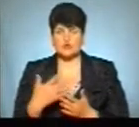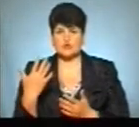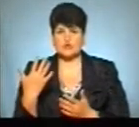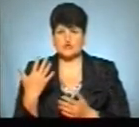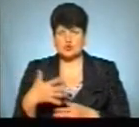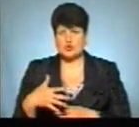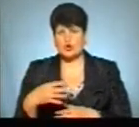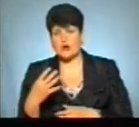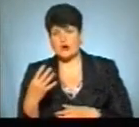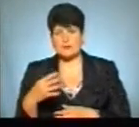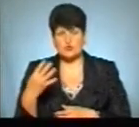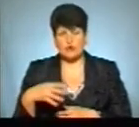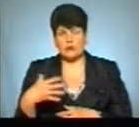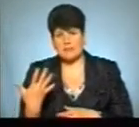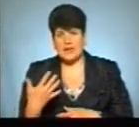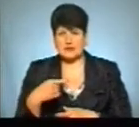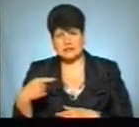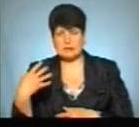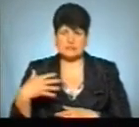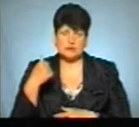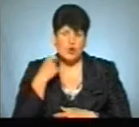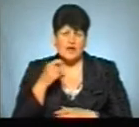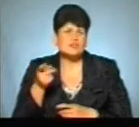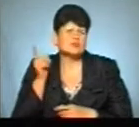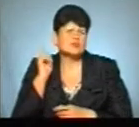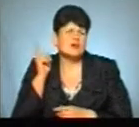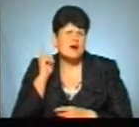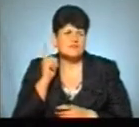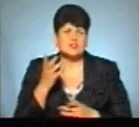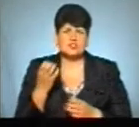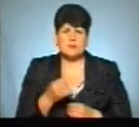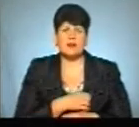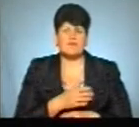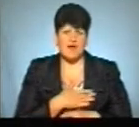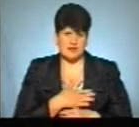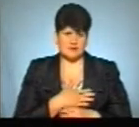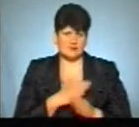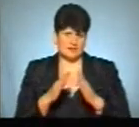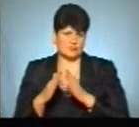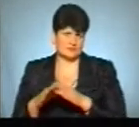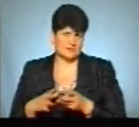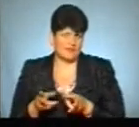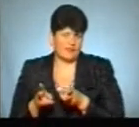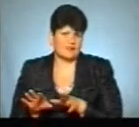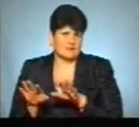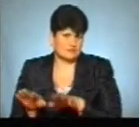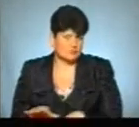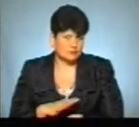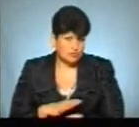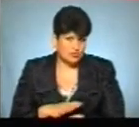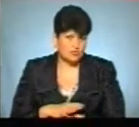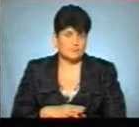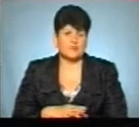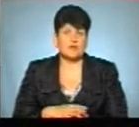років, а ті давні, що ще від приватного сектору, як я вже зазначав, залишилися окремі фруктові